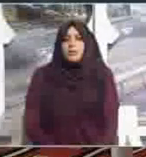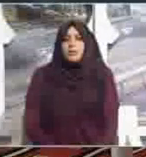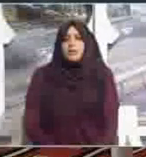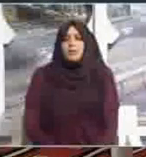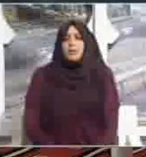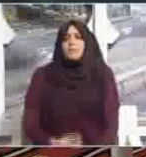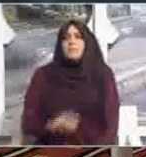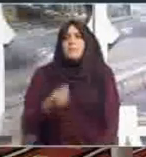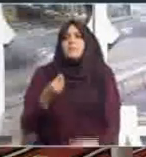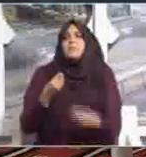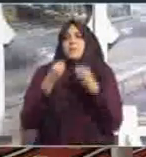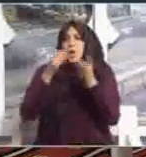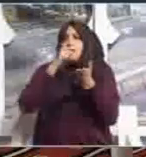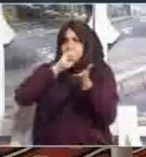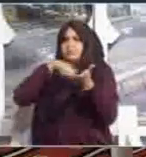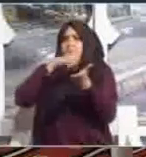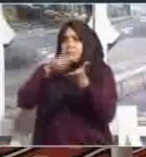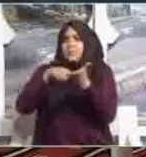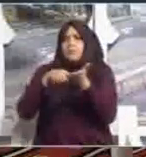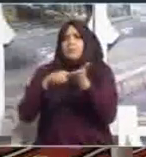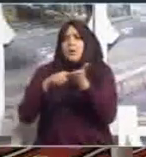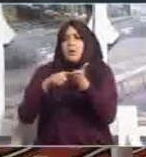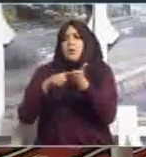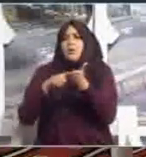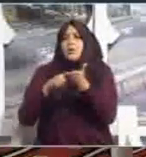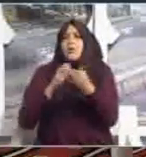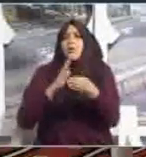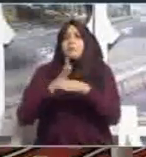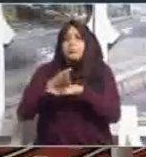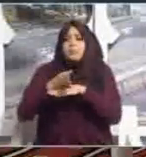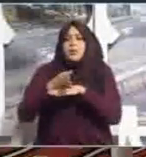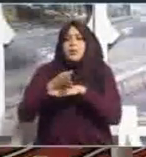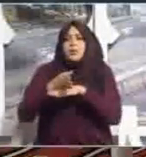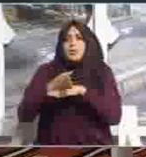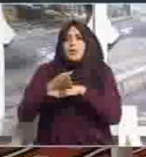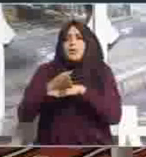تنظيلهم الدخول والخروج وما تعطيهمش عمل.